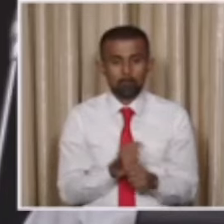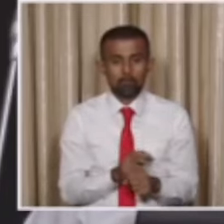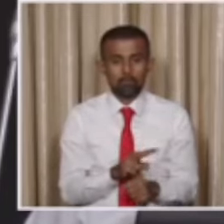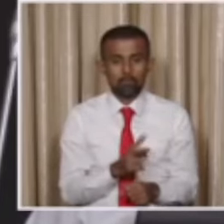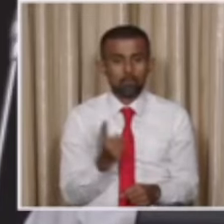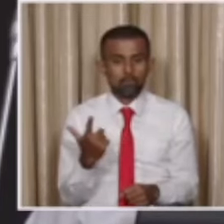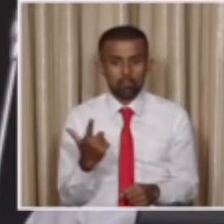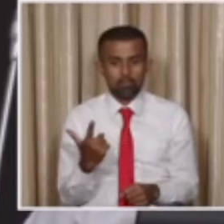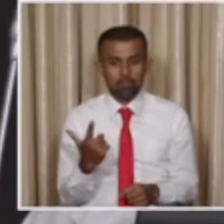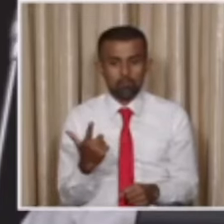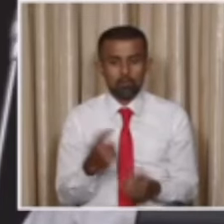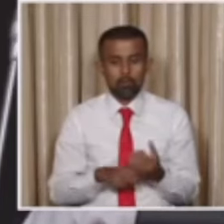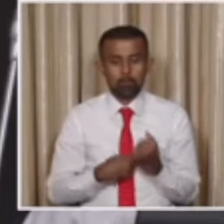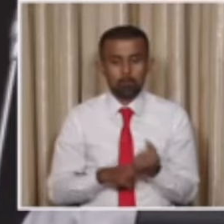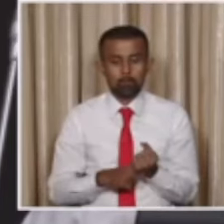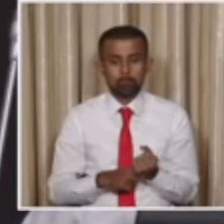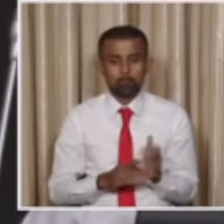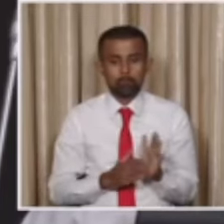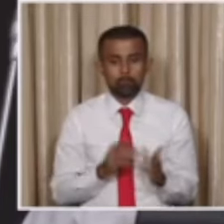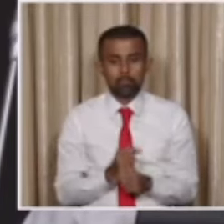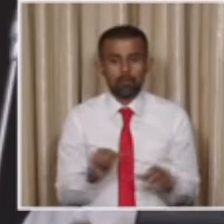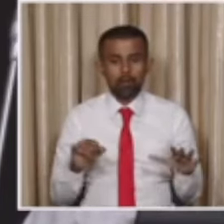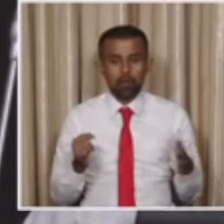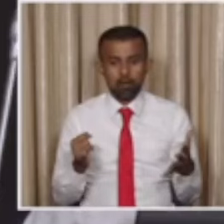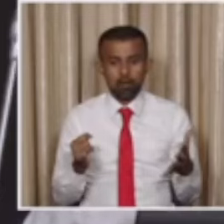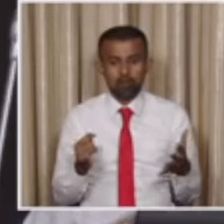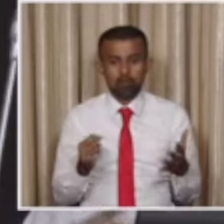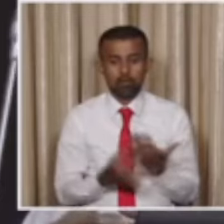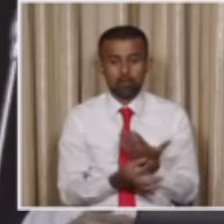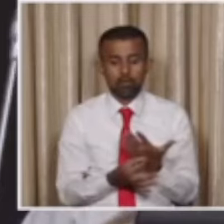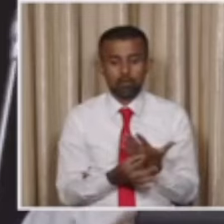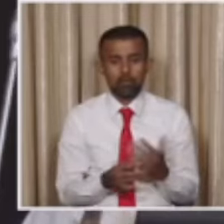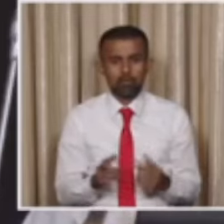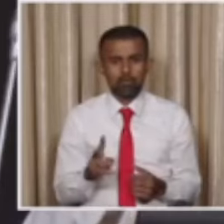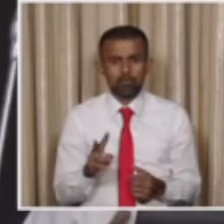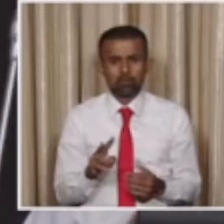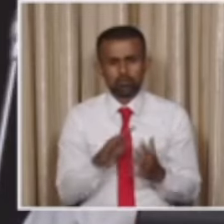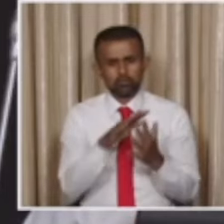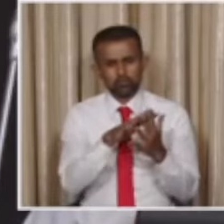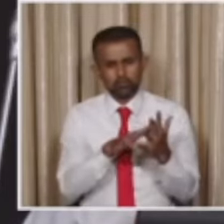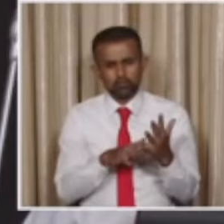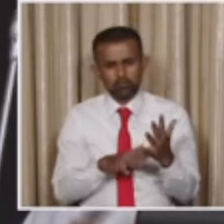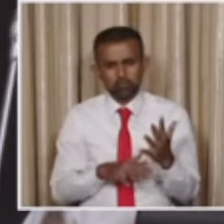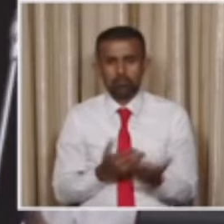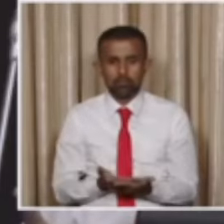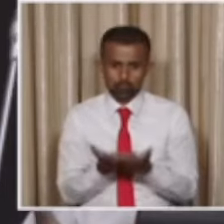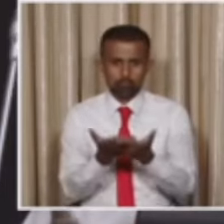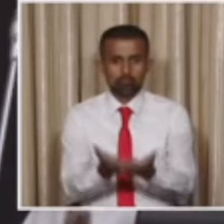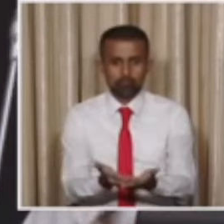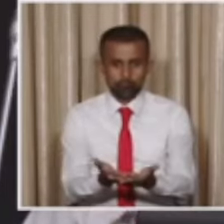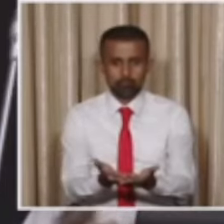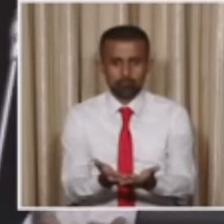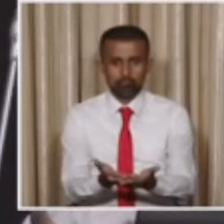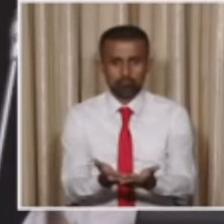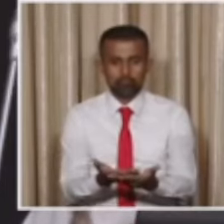270යි. ගංජා මිලිග්‍රෑම් 600යි. හෙරොයින් 230යි. දිග ලයිස්තුවක්. මම මේක සභාගත කරනවා.